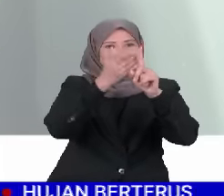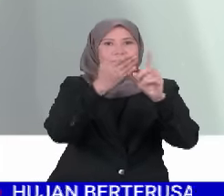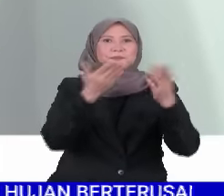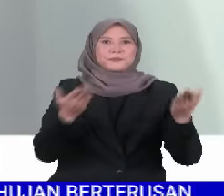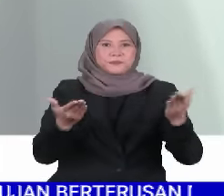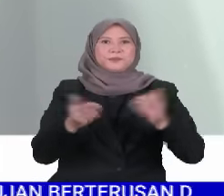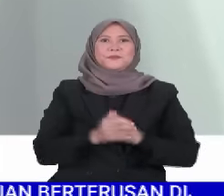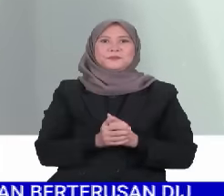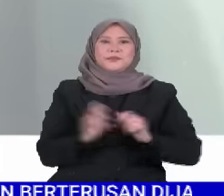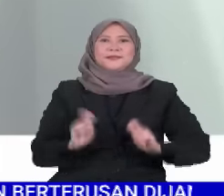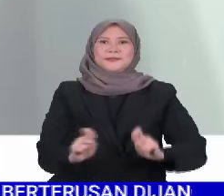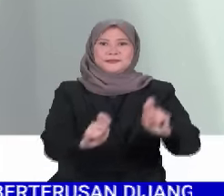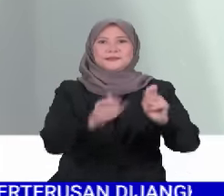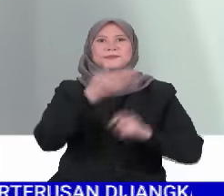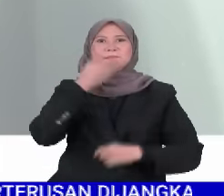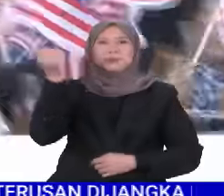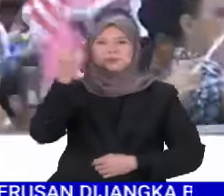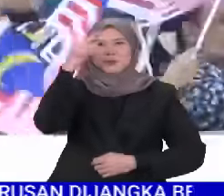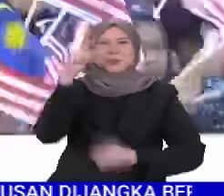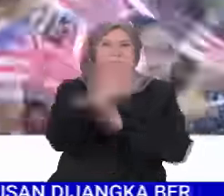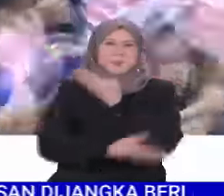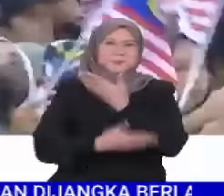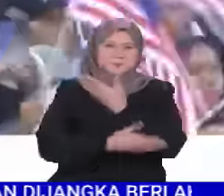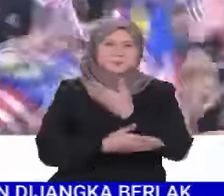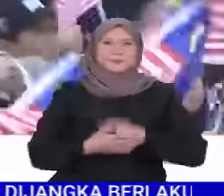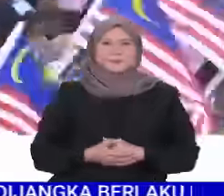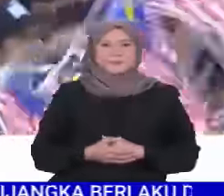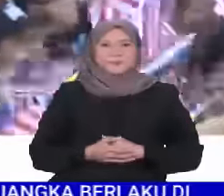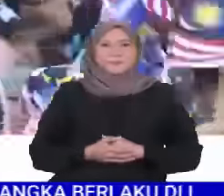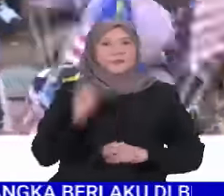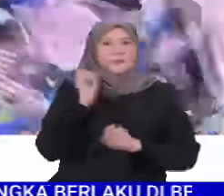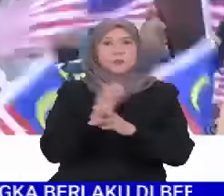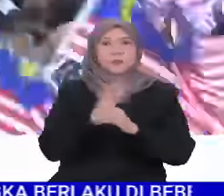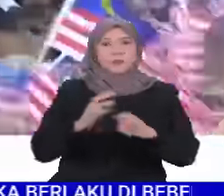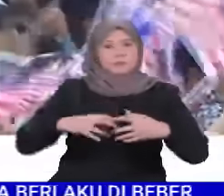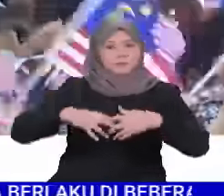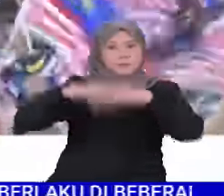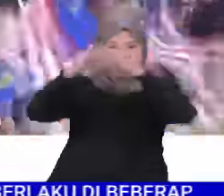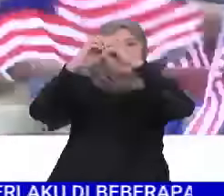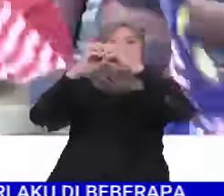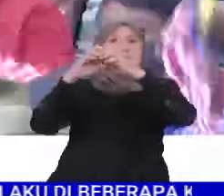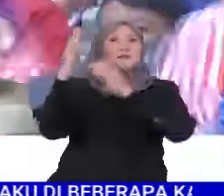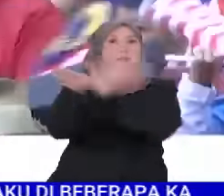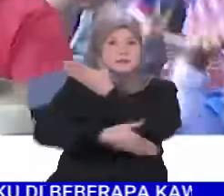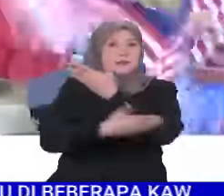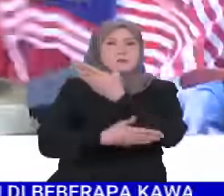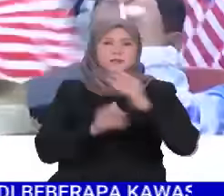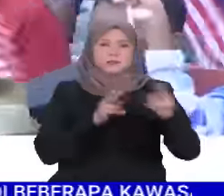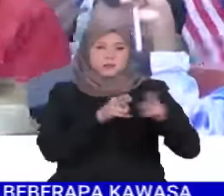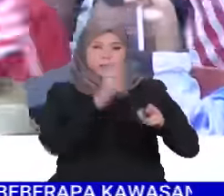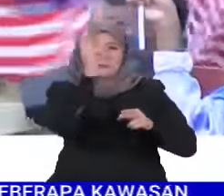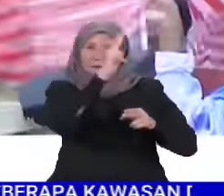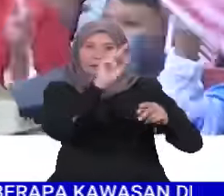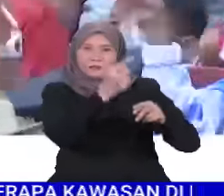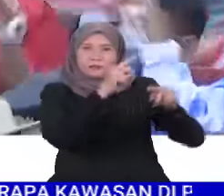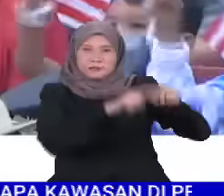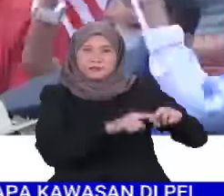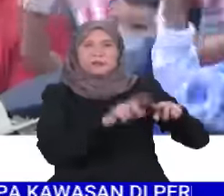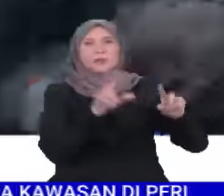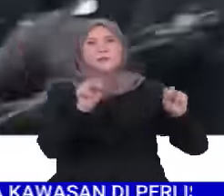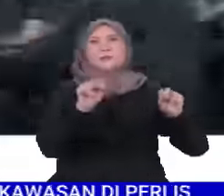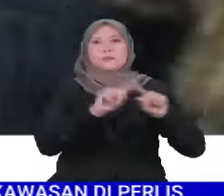satu tindakan yang baik kepada negara usaha membangunkan 9 negara bukan hanya urusan kerajaan tetapi tugas